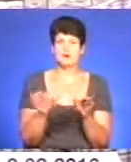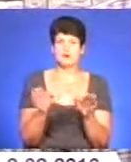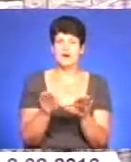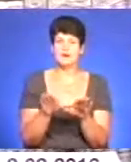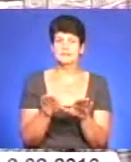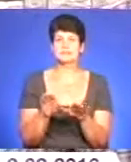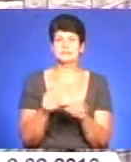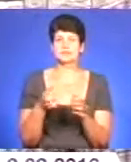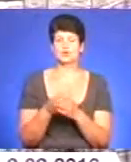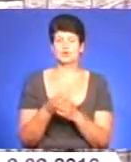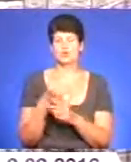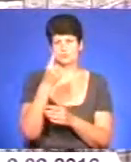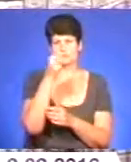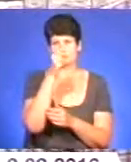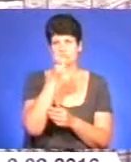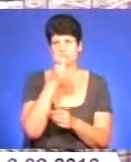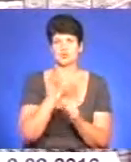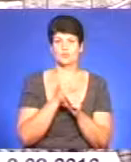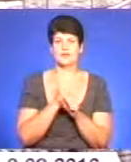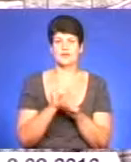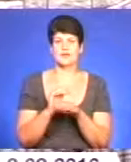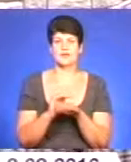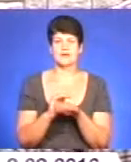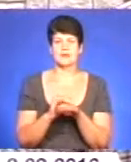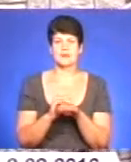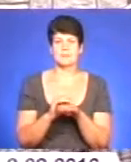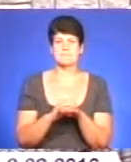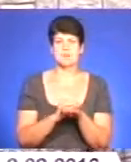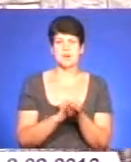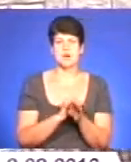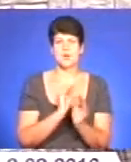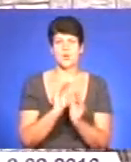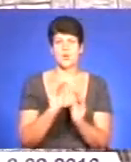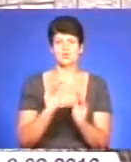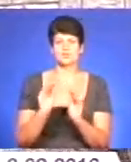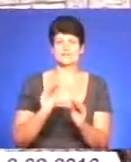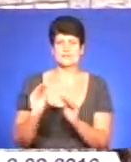після до місяця часу думаємо робити благоустрій, щоб у нас ця земля просіла,